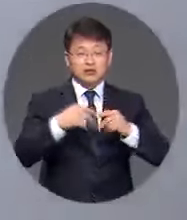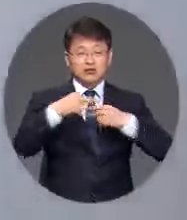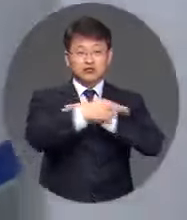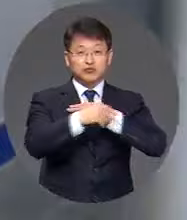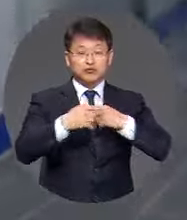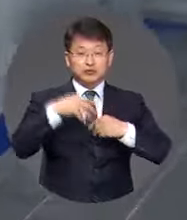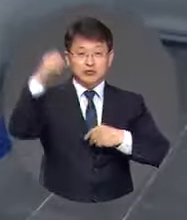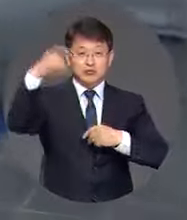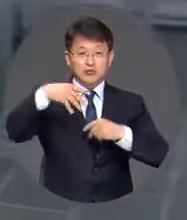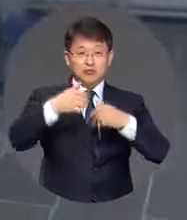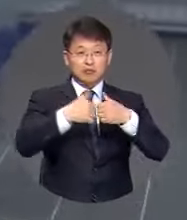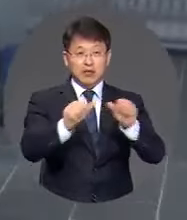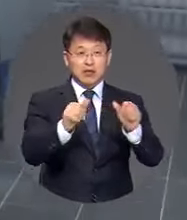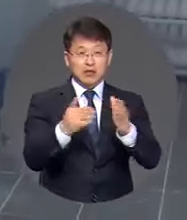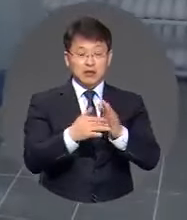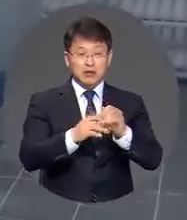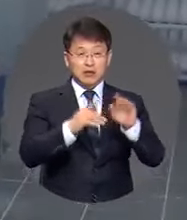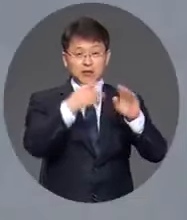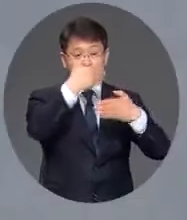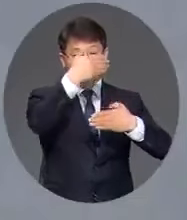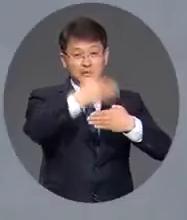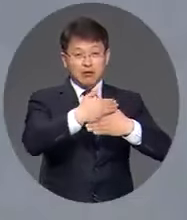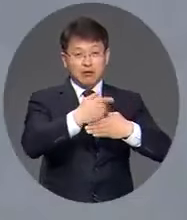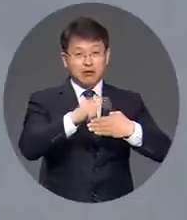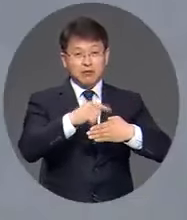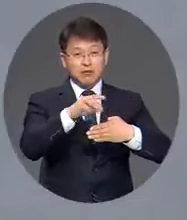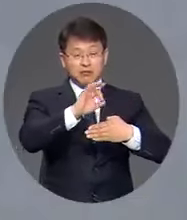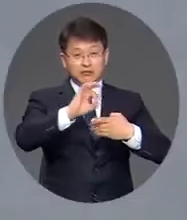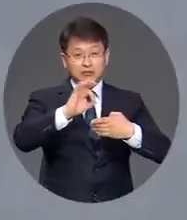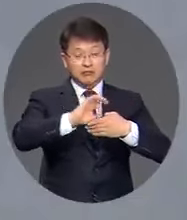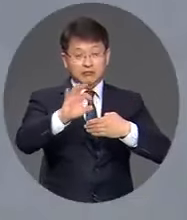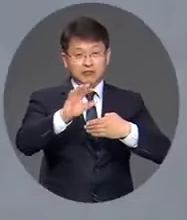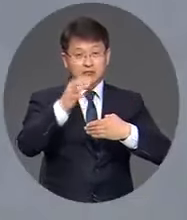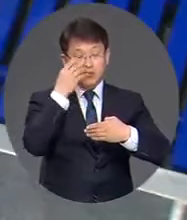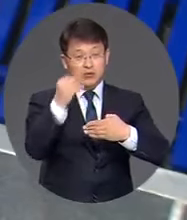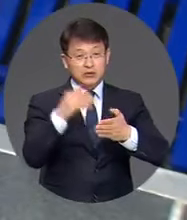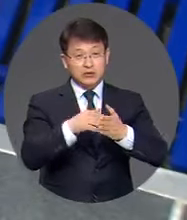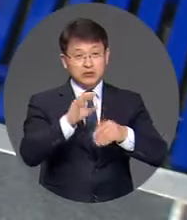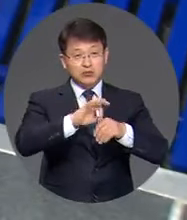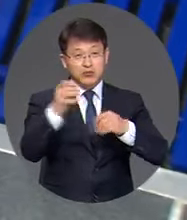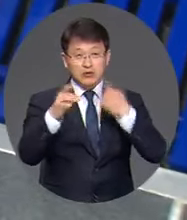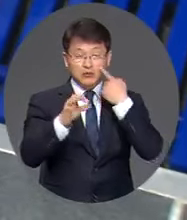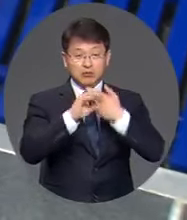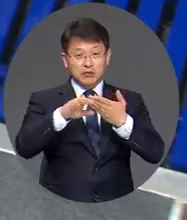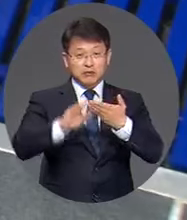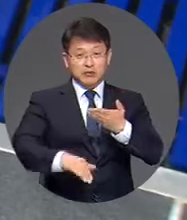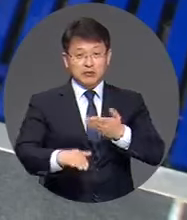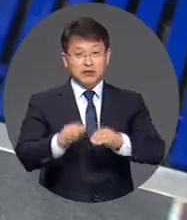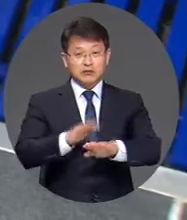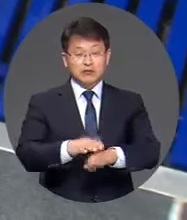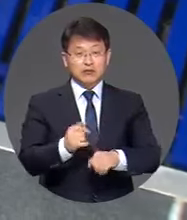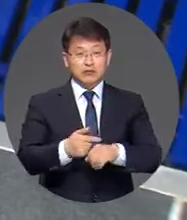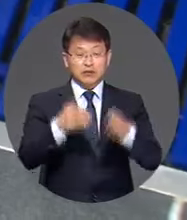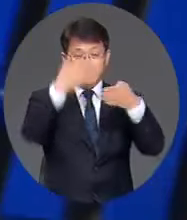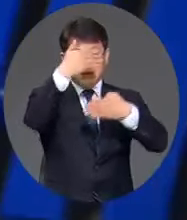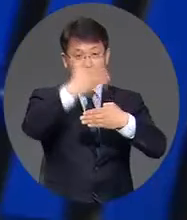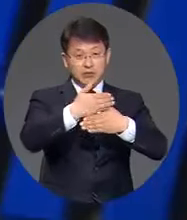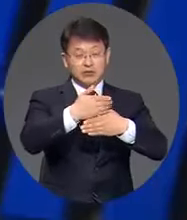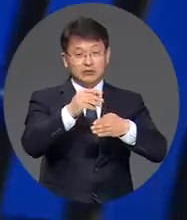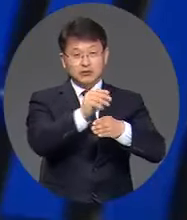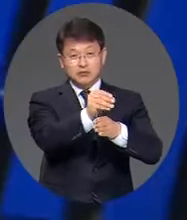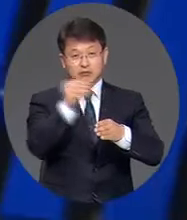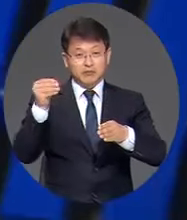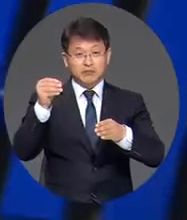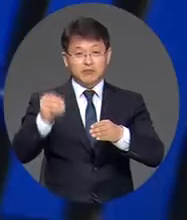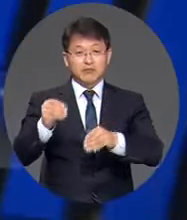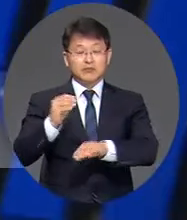수영장 샤워기 두 대가 빠져 벽에 배관이 그대로 드러나 있습니다. 분리된 샤워기는 바닥에 놓여 있고 칸막이용 유리도 빠져